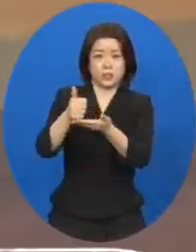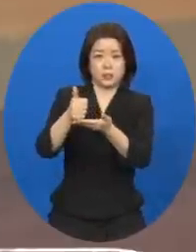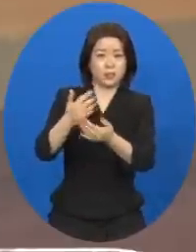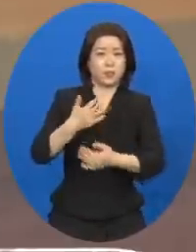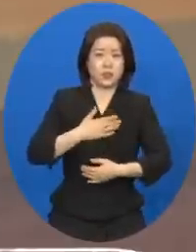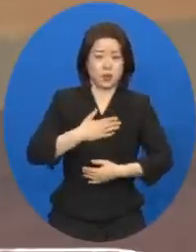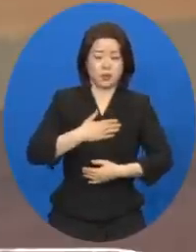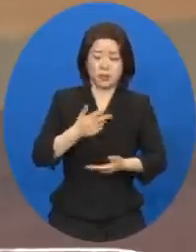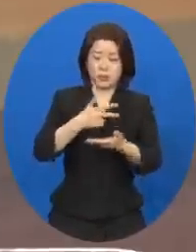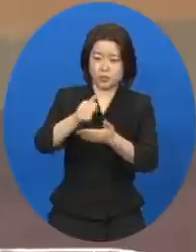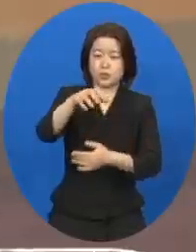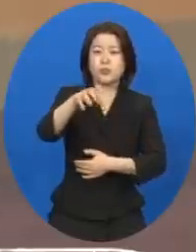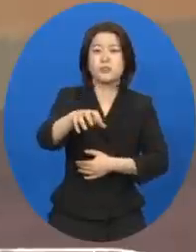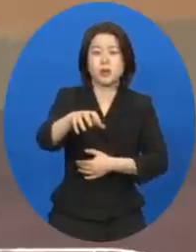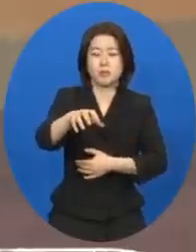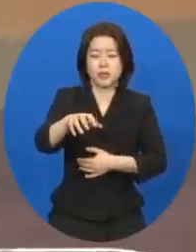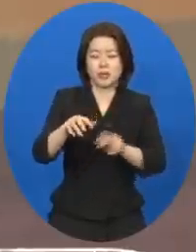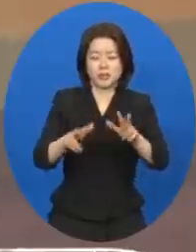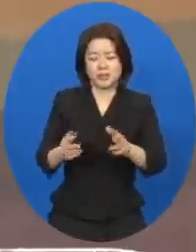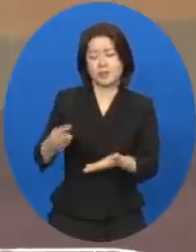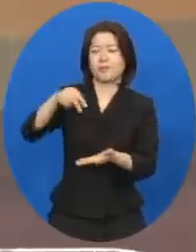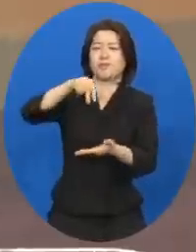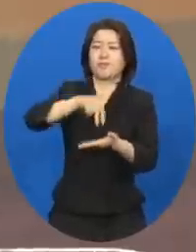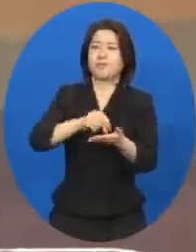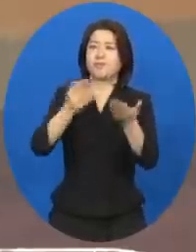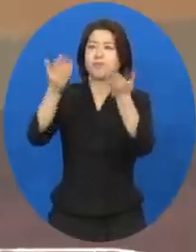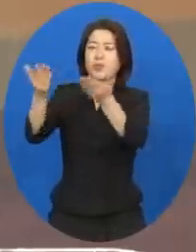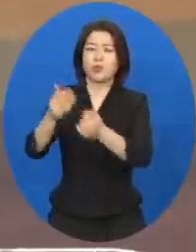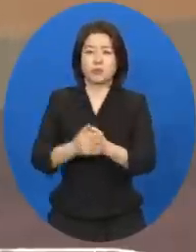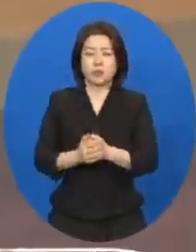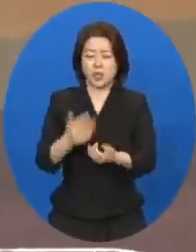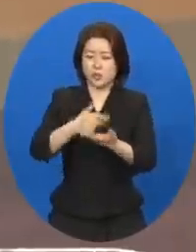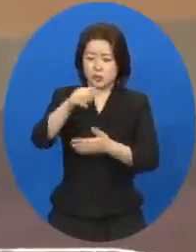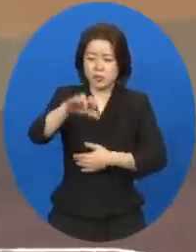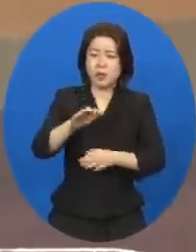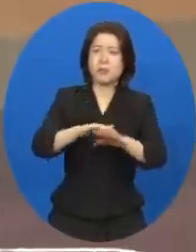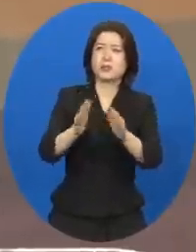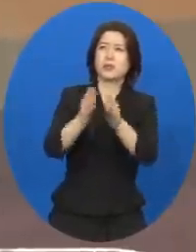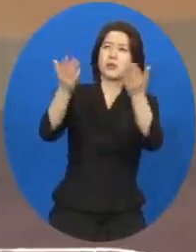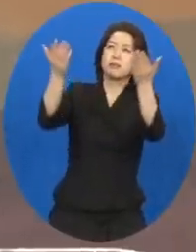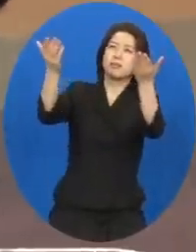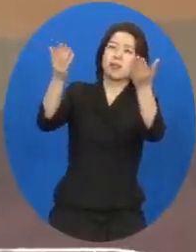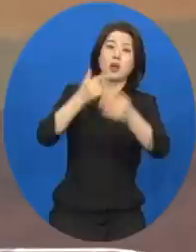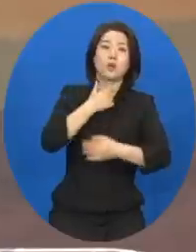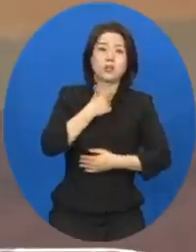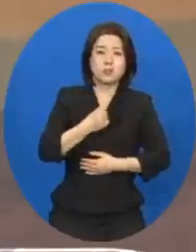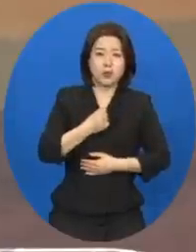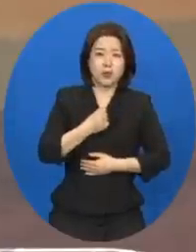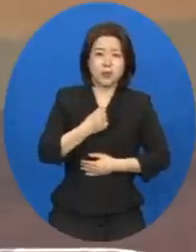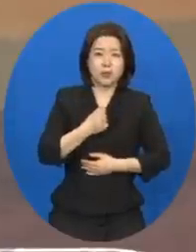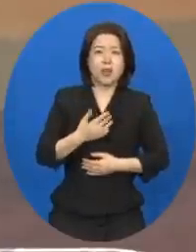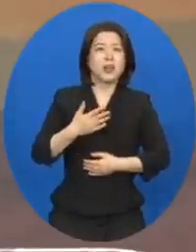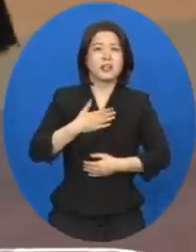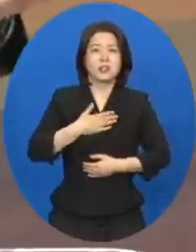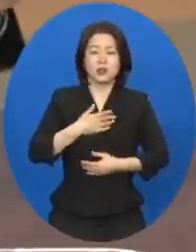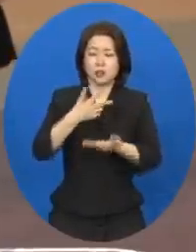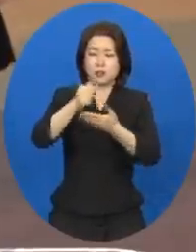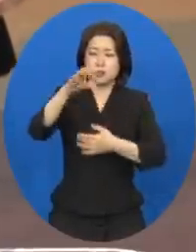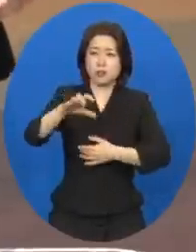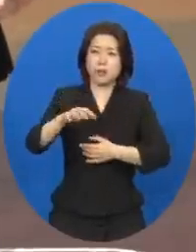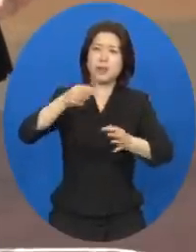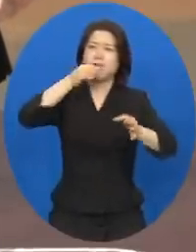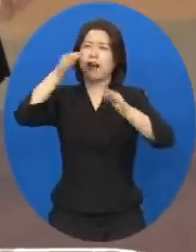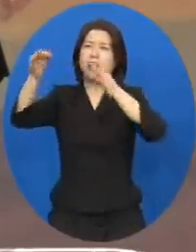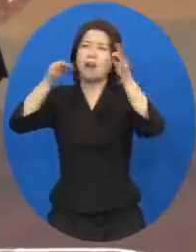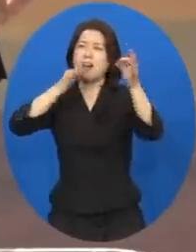전 주님 앞에 일어서고 싶습니다. 전 주님 앞에 손을 들고 싶어요. 전 주님 앞에 정말 소리를 높여